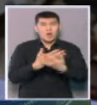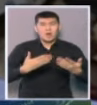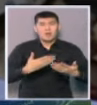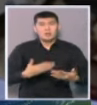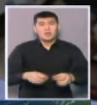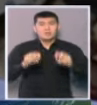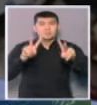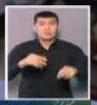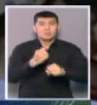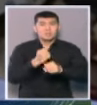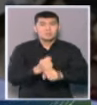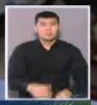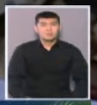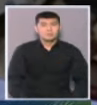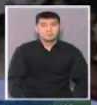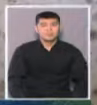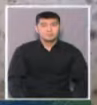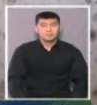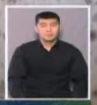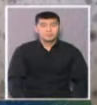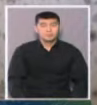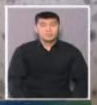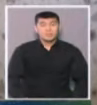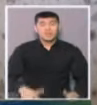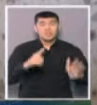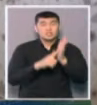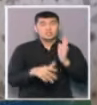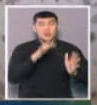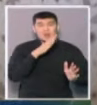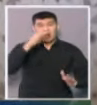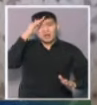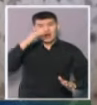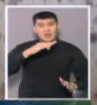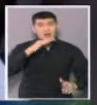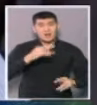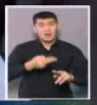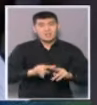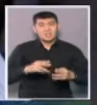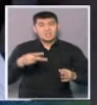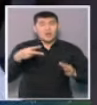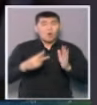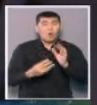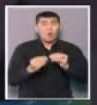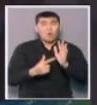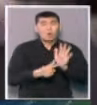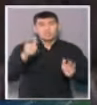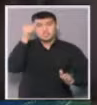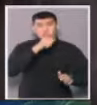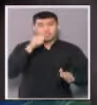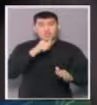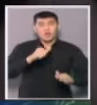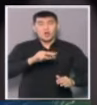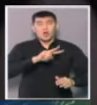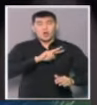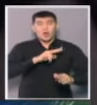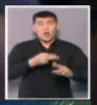со әдей жасадым дейді да, со біле отырып со. 70 жастағы әкесі Сәндібай Көшербаев 2017 жылы инсульт